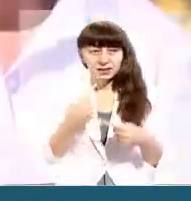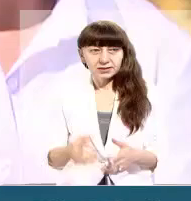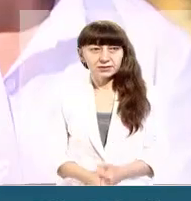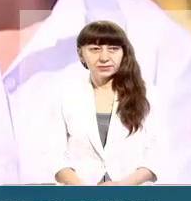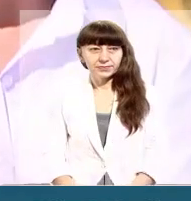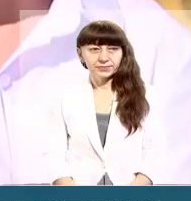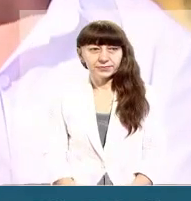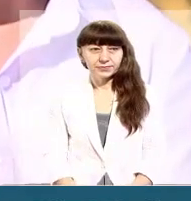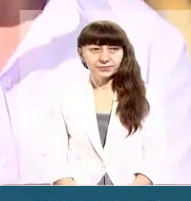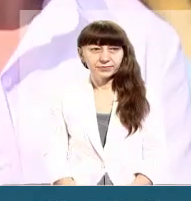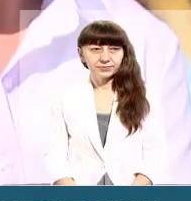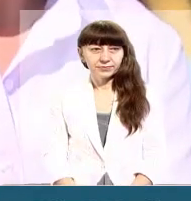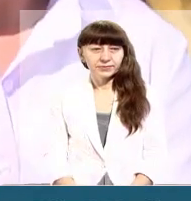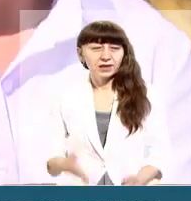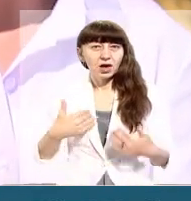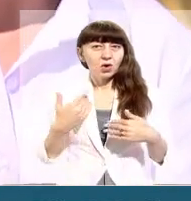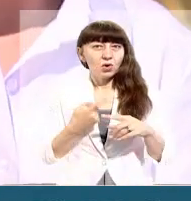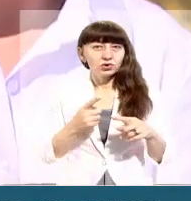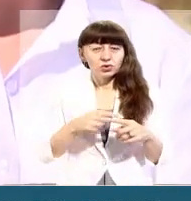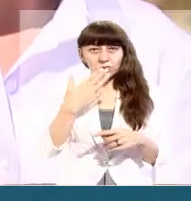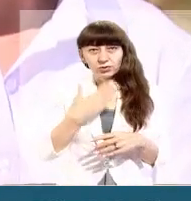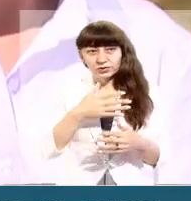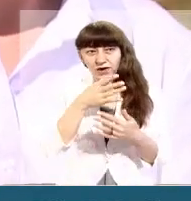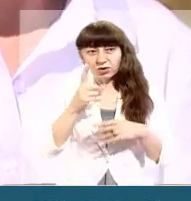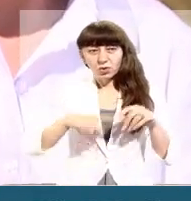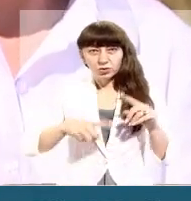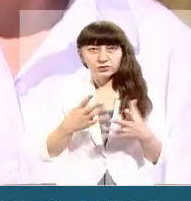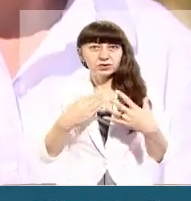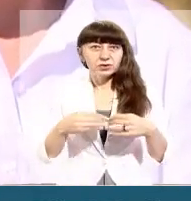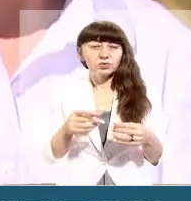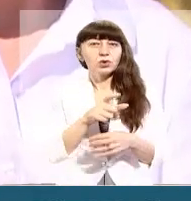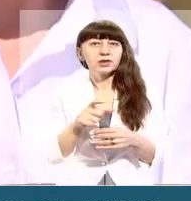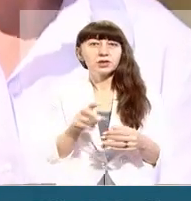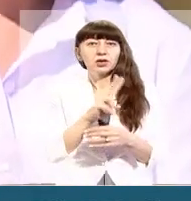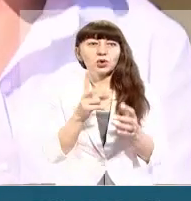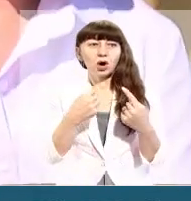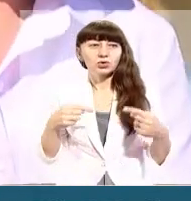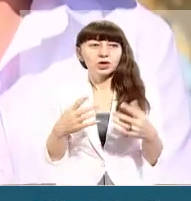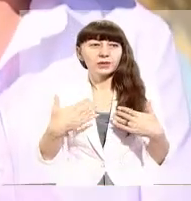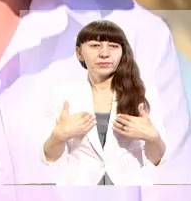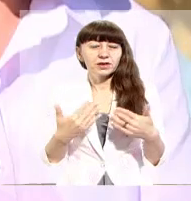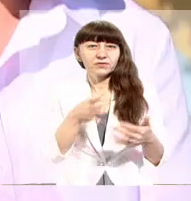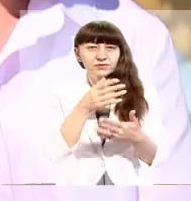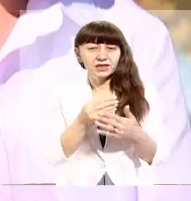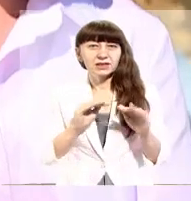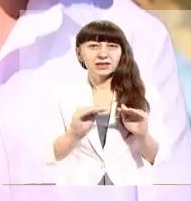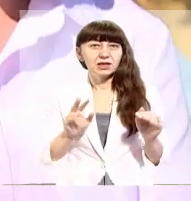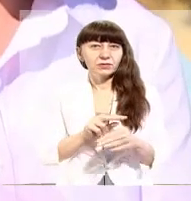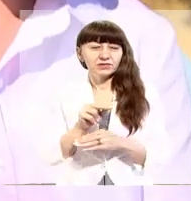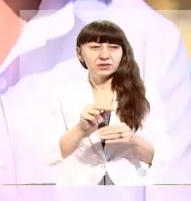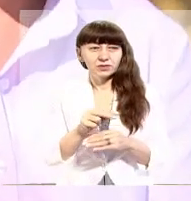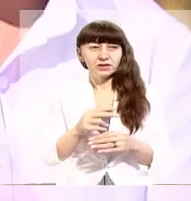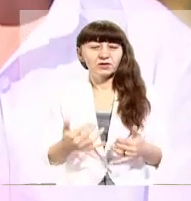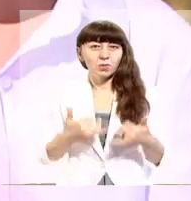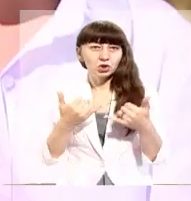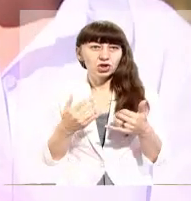традиции. Я очень люблю свою родину, семью и людей, которые меня окружают. В своих детях мы стараемся воспитать достойных